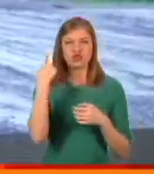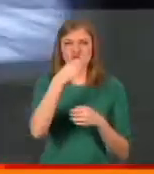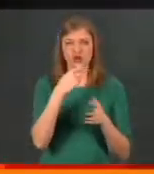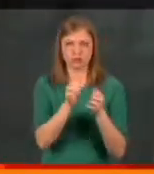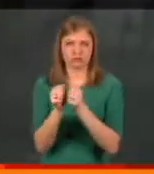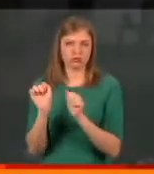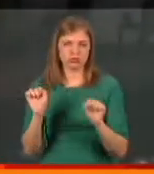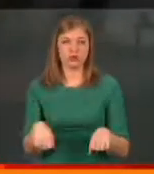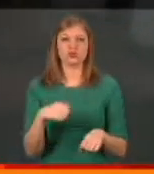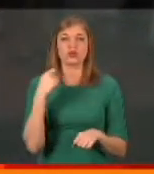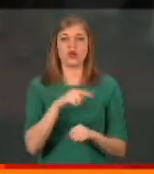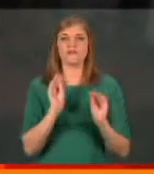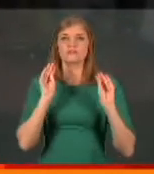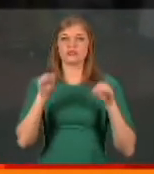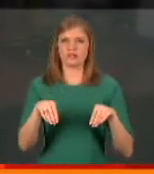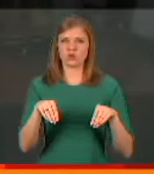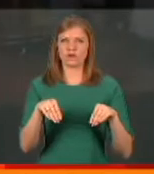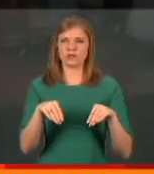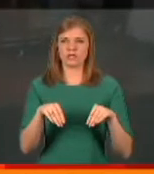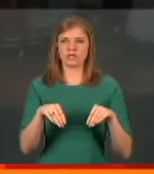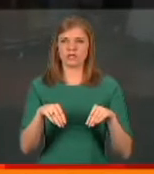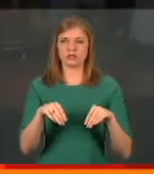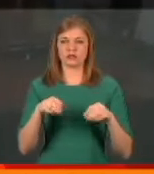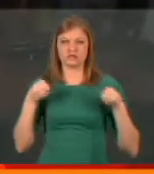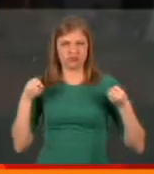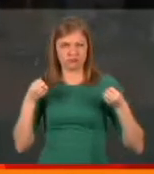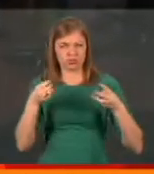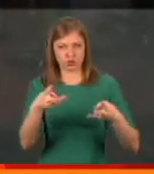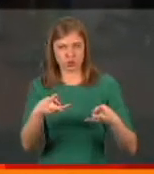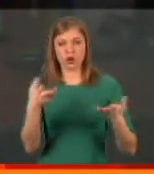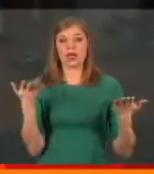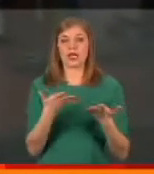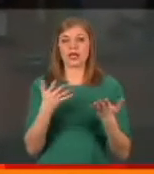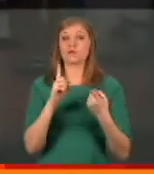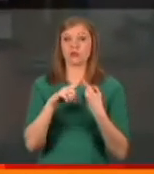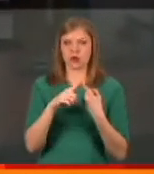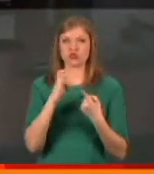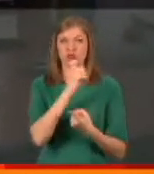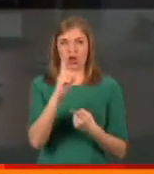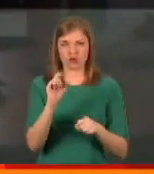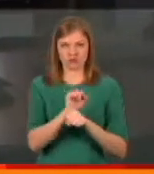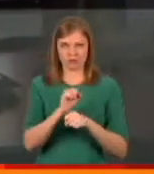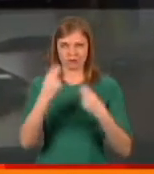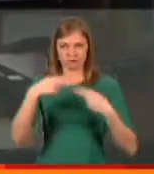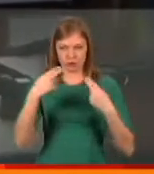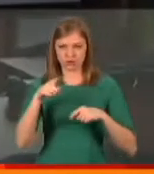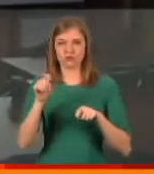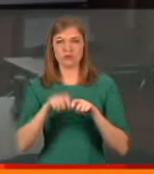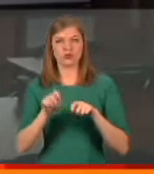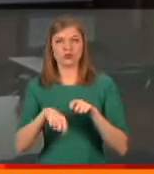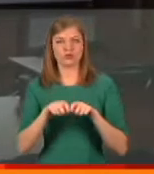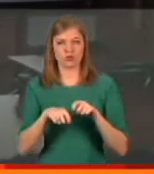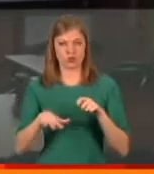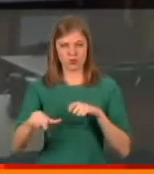на постах встановлені зенітні прожектора, які, по-перше, на кожному посту вони моніторять заборонену